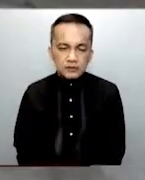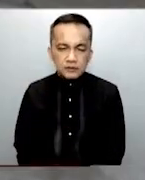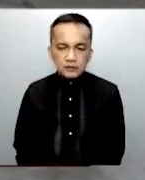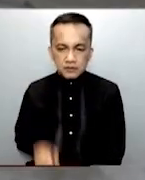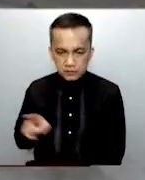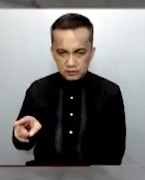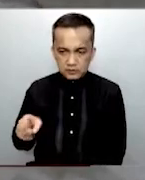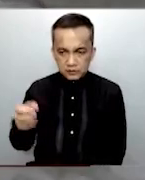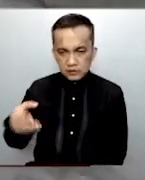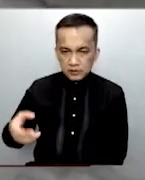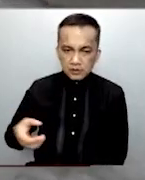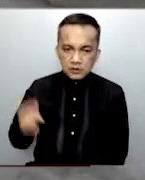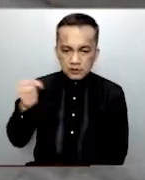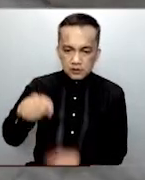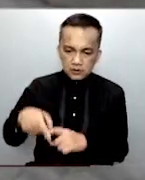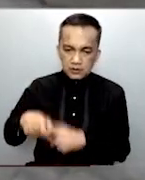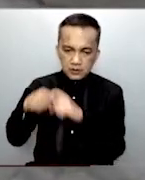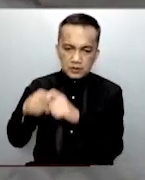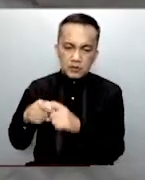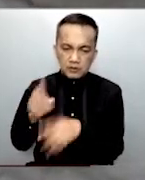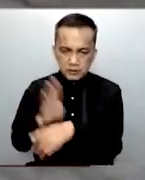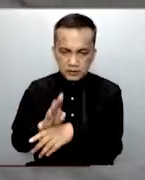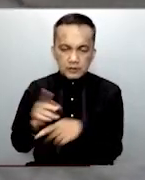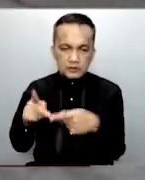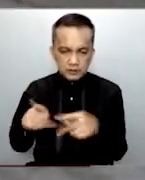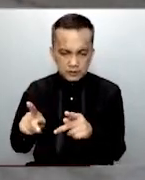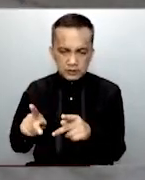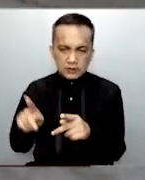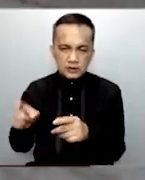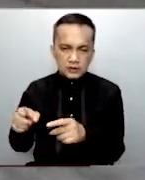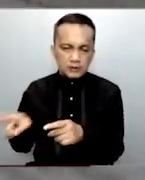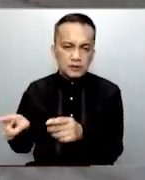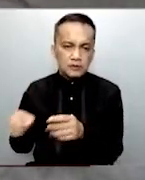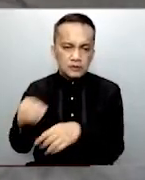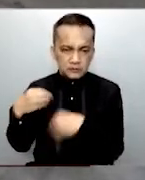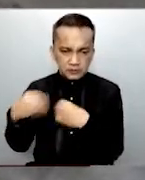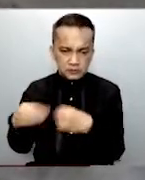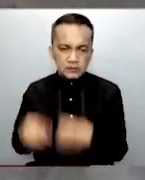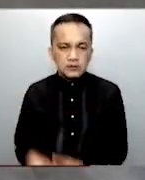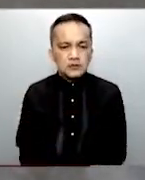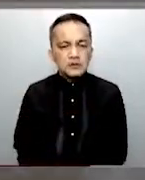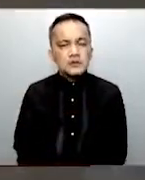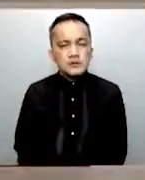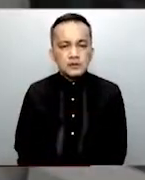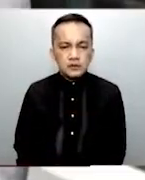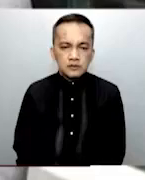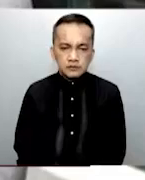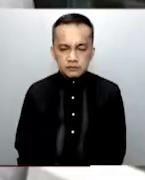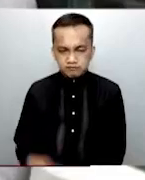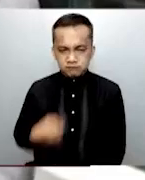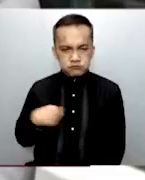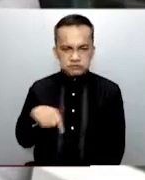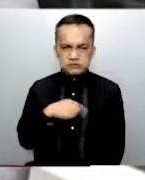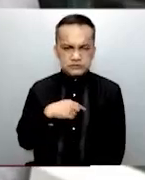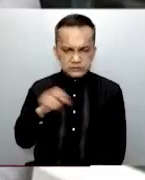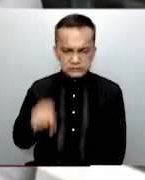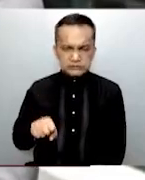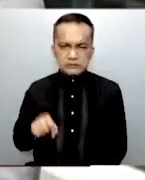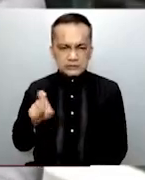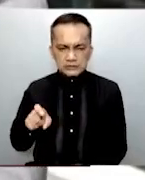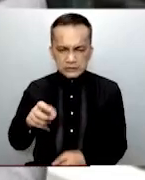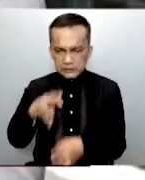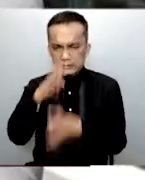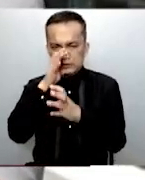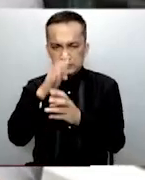sususpindihin na rin ang business permit ng mga lalabag na establishmento. We need to act sternly about this kasi iba ang target nito eh,